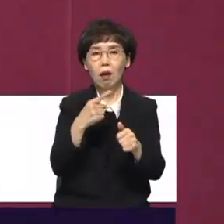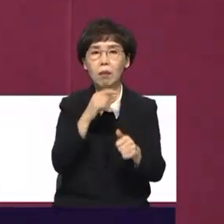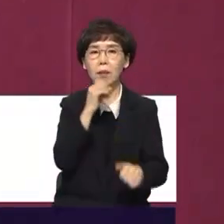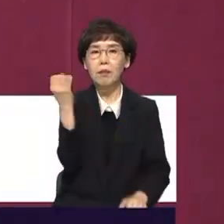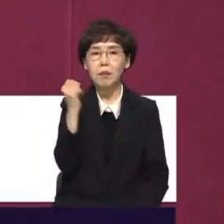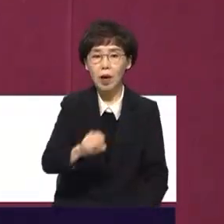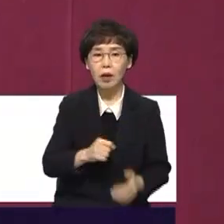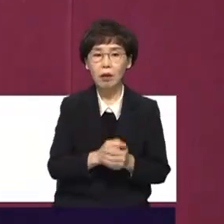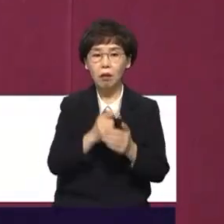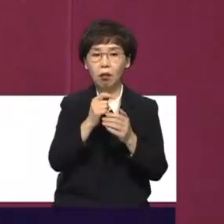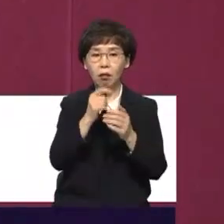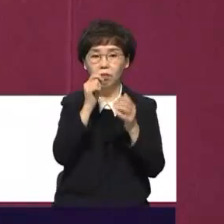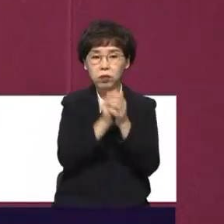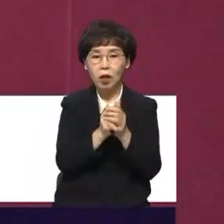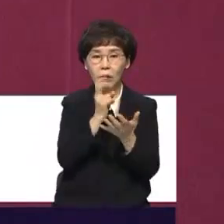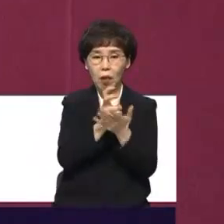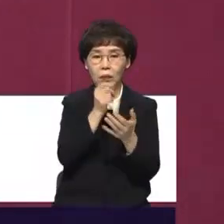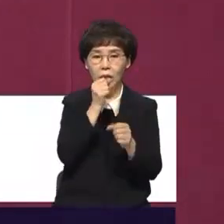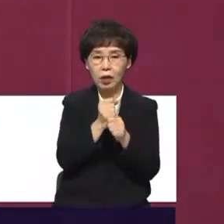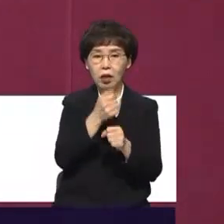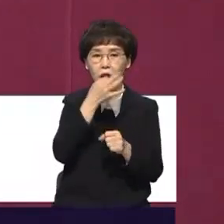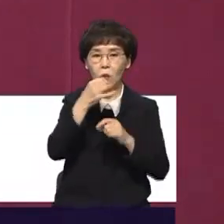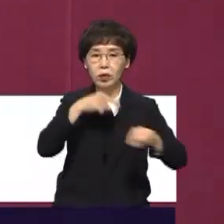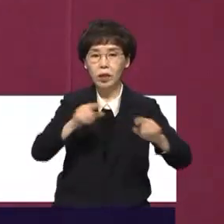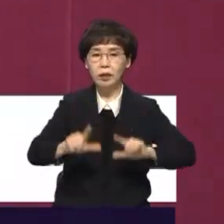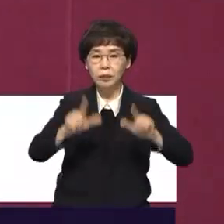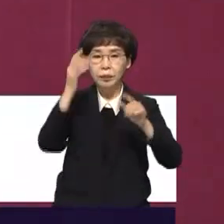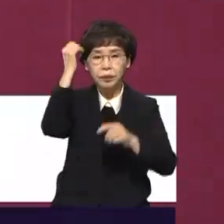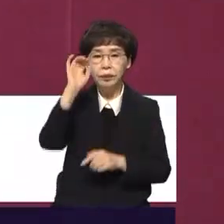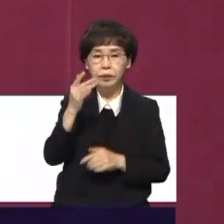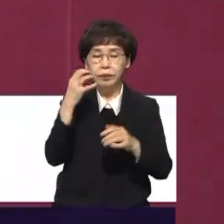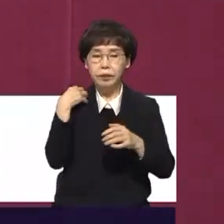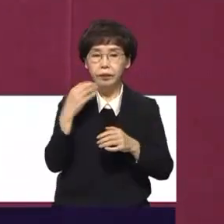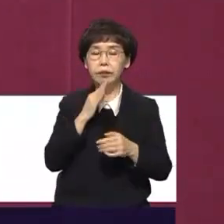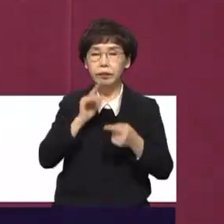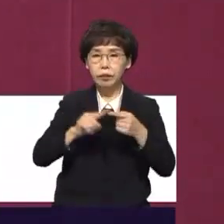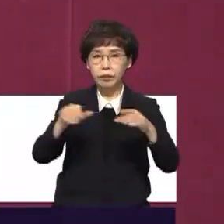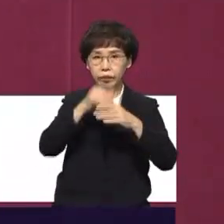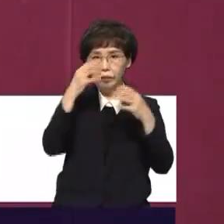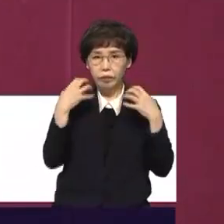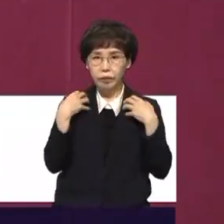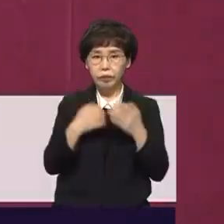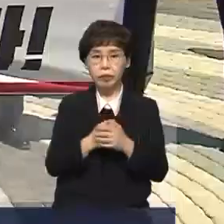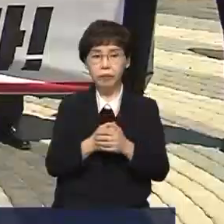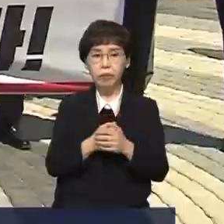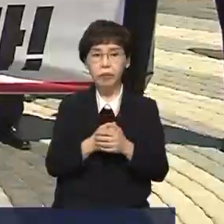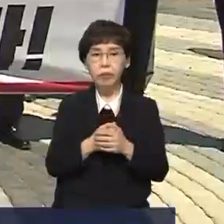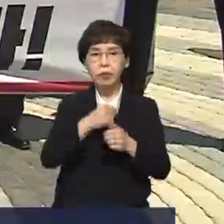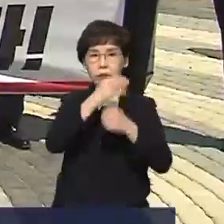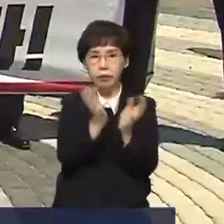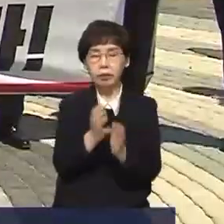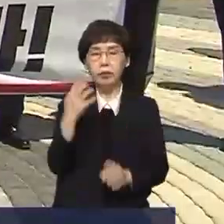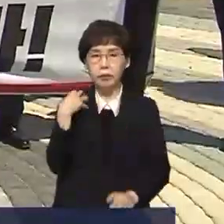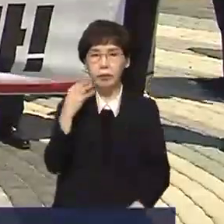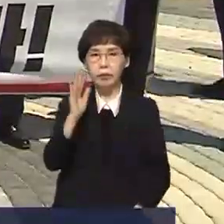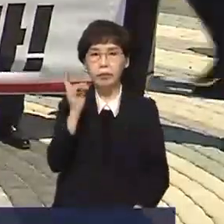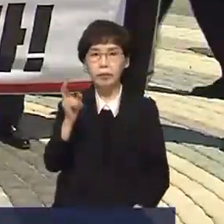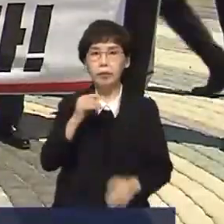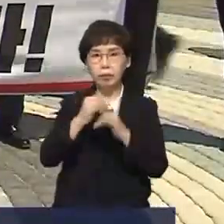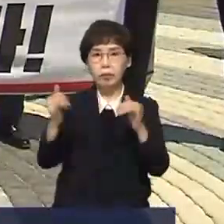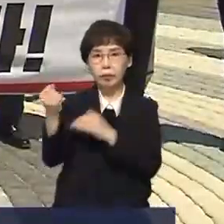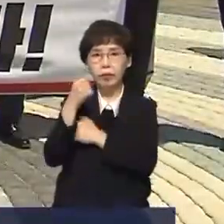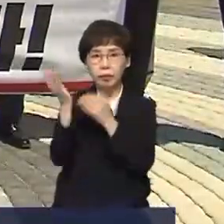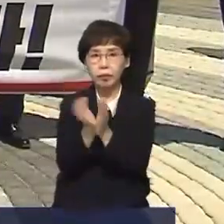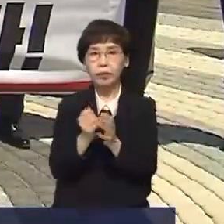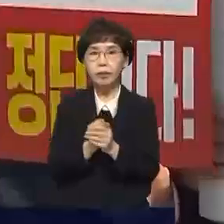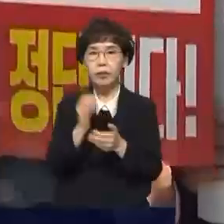날로 기억될 것이며 이 책임은 당연히 문재인 대통령과 민주당 정부에서 져야 할 것입니다. 국민의힘 의원들은 본회의